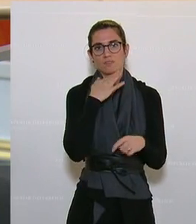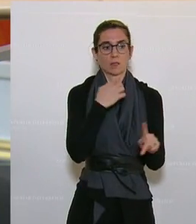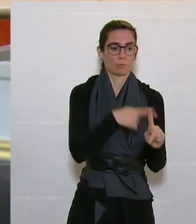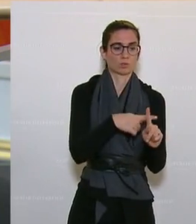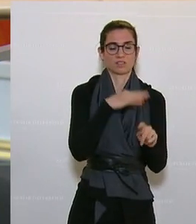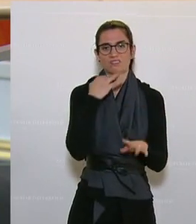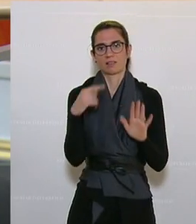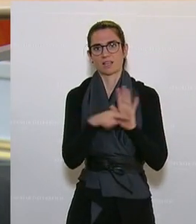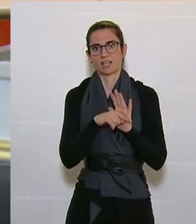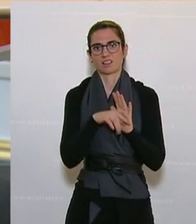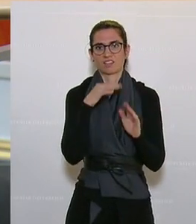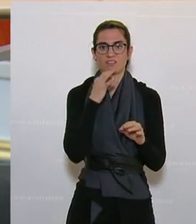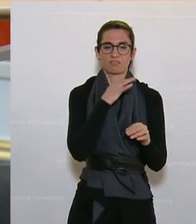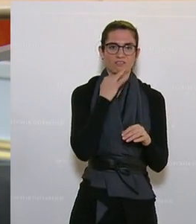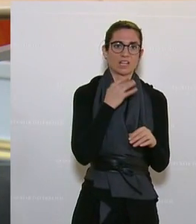Pros.